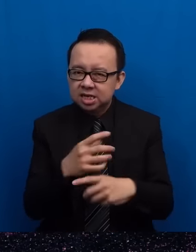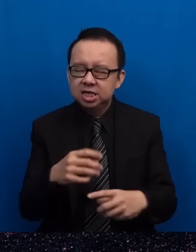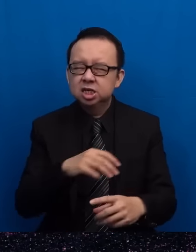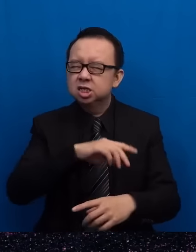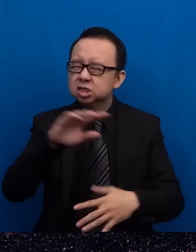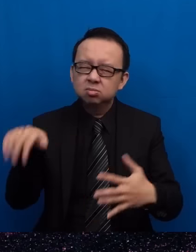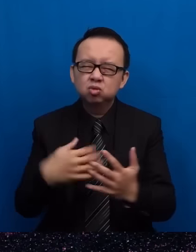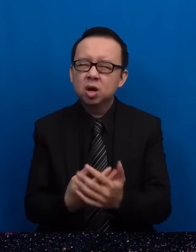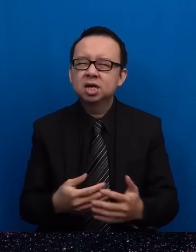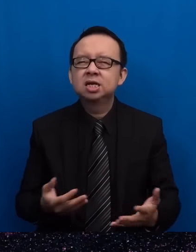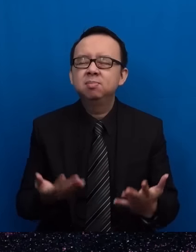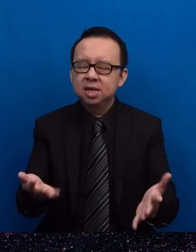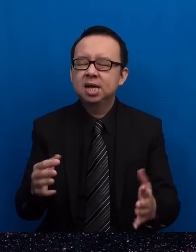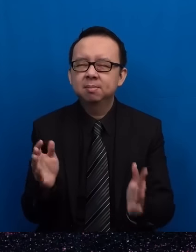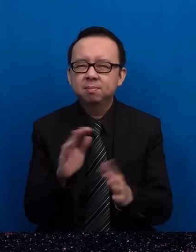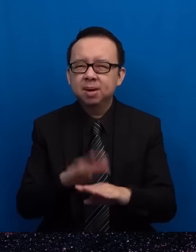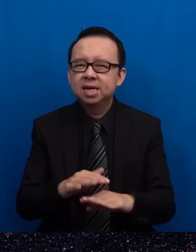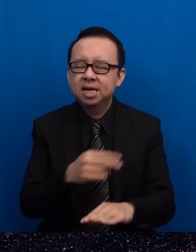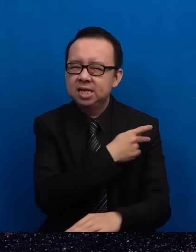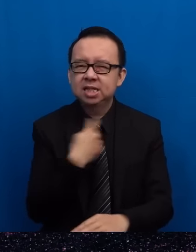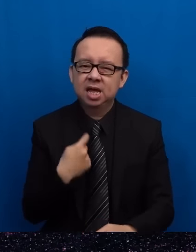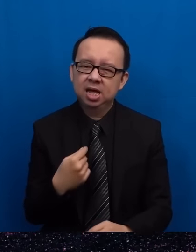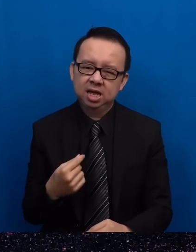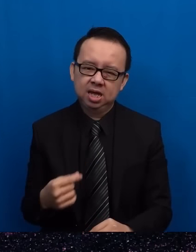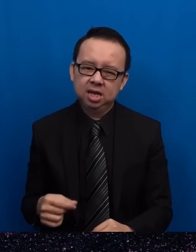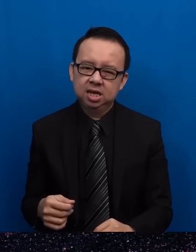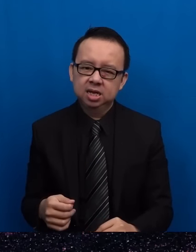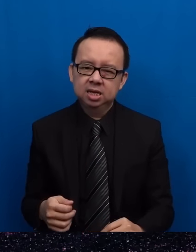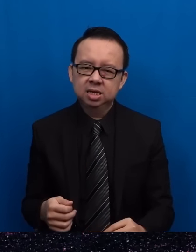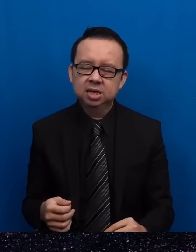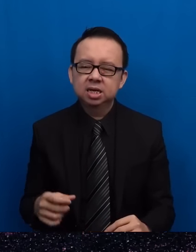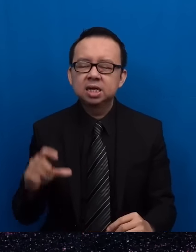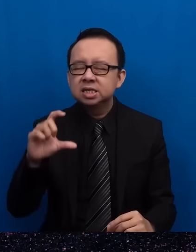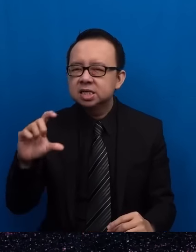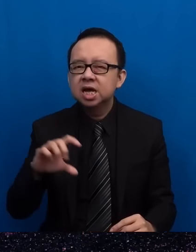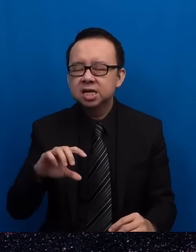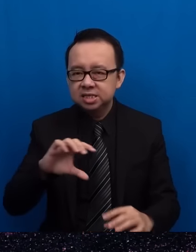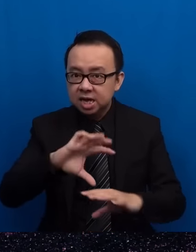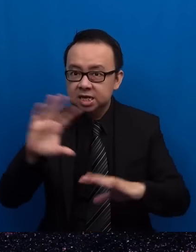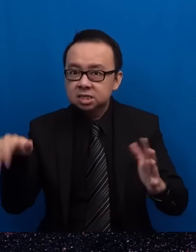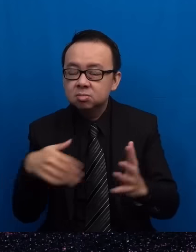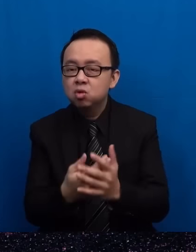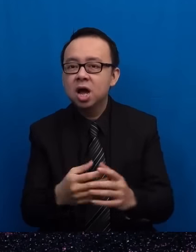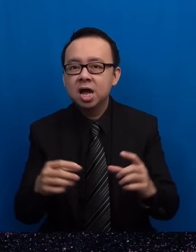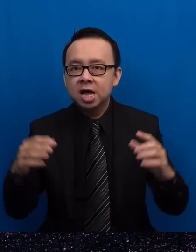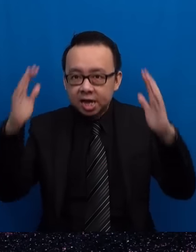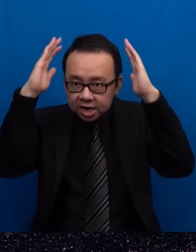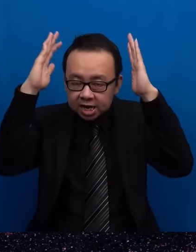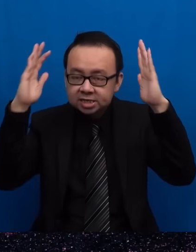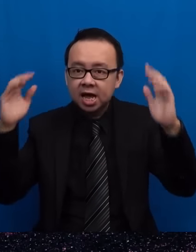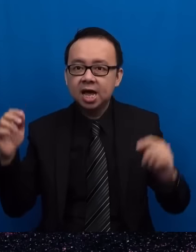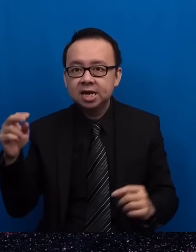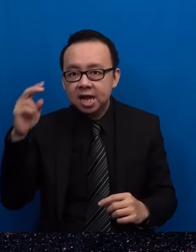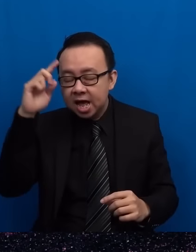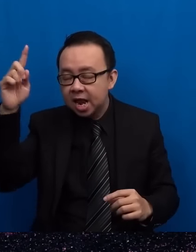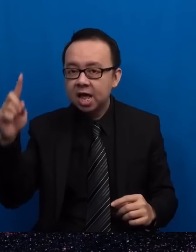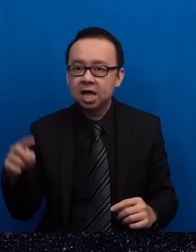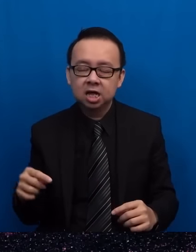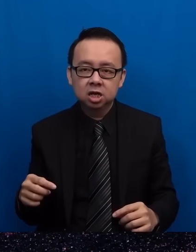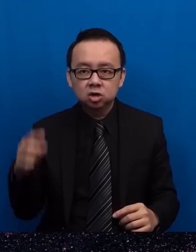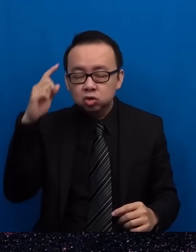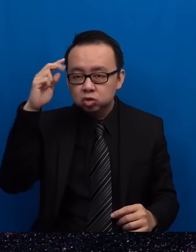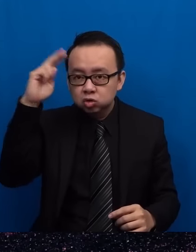Tuhan, carilah dulu kerajaan-Ku dan kebenarannya. Aku akan menambahkan kepadamu. Bukan cuma yang kau butuhkan,